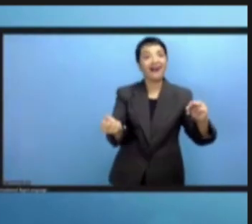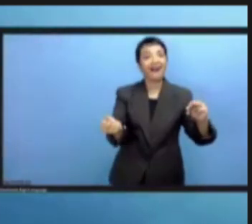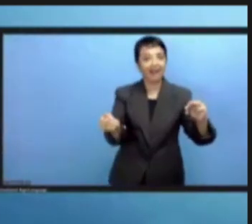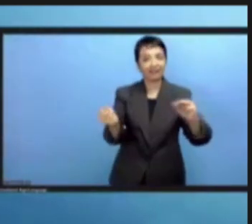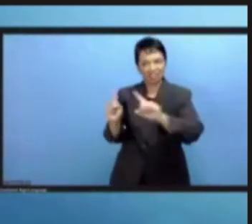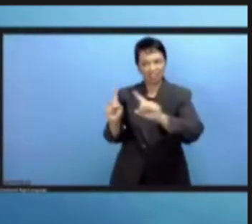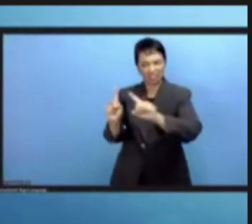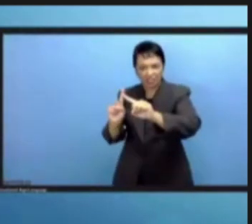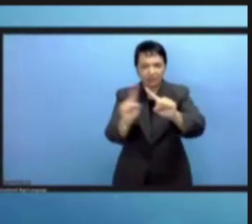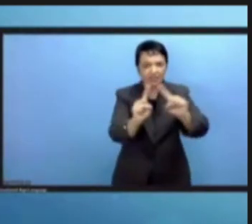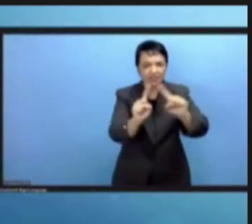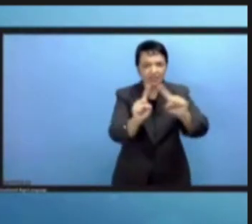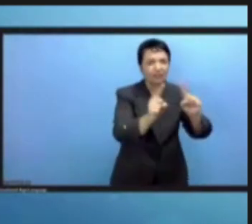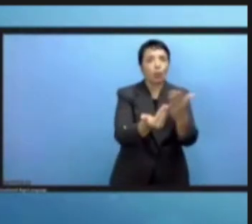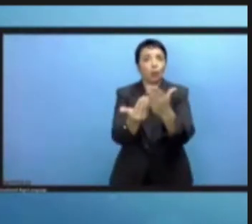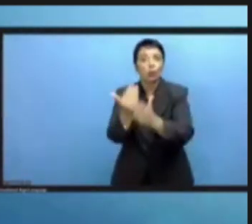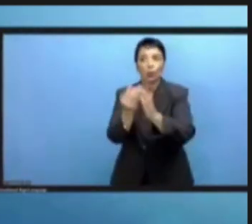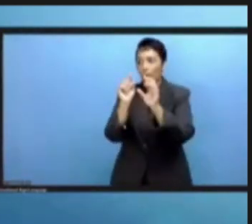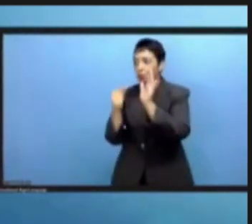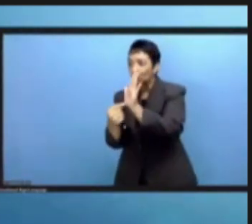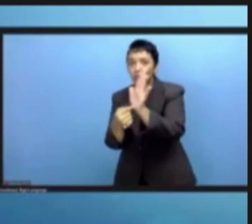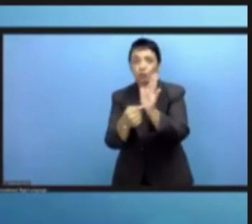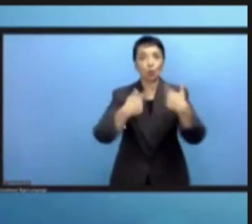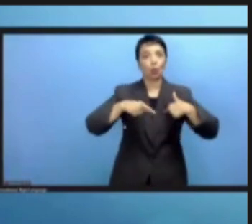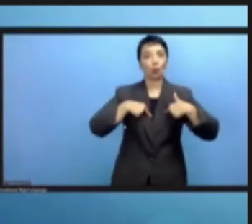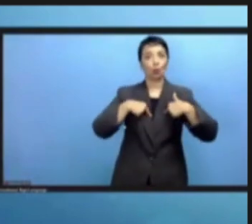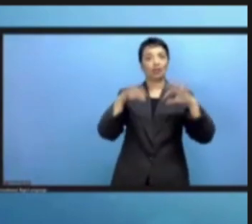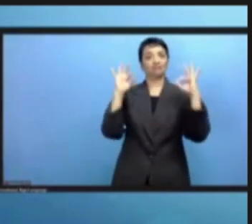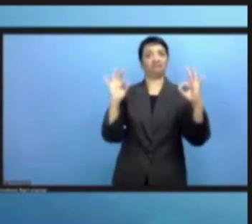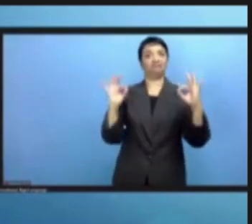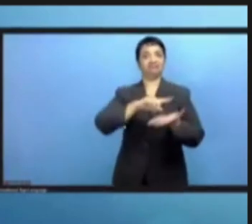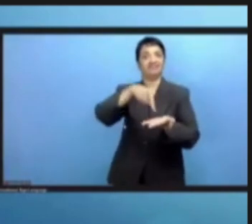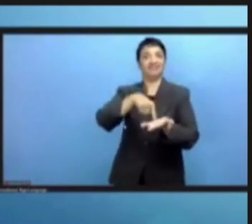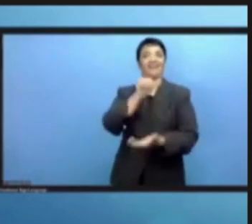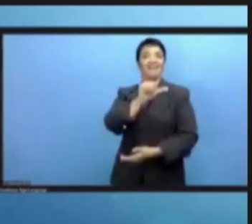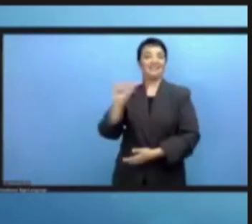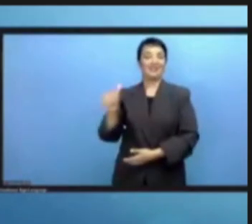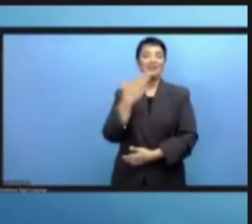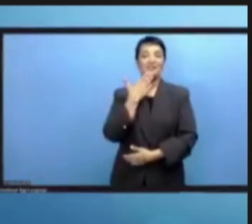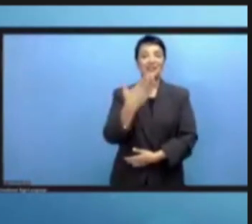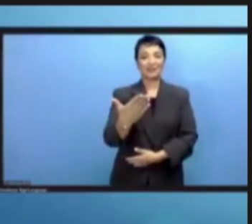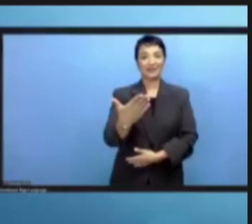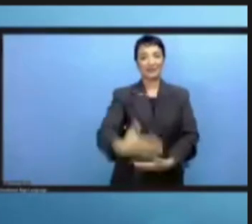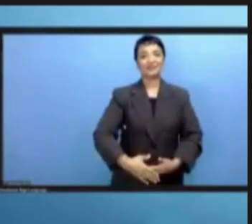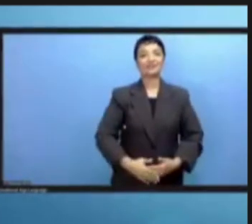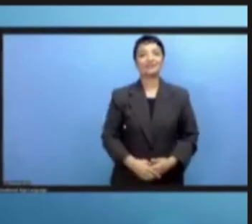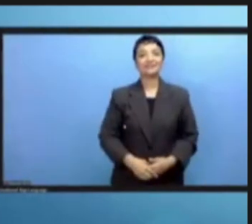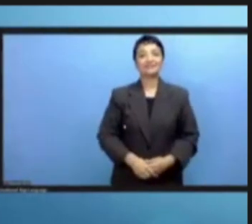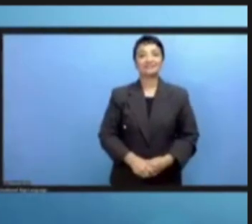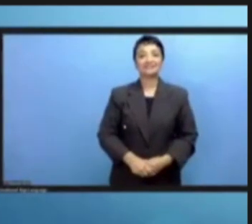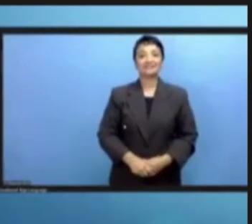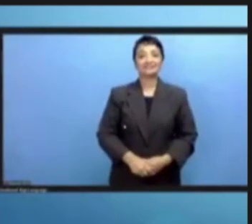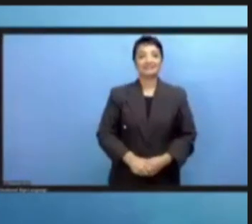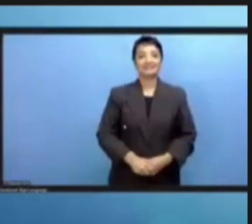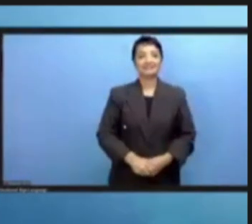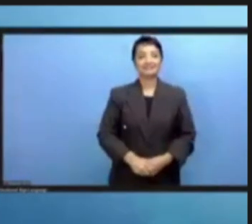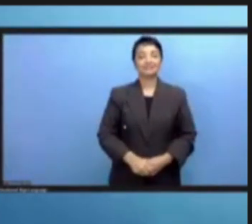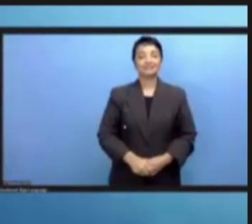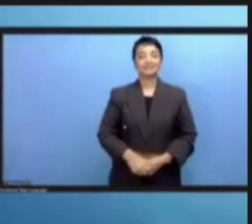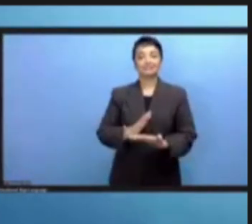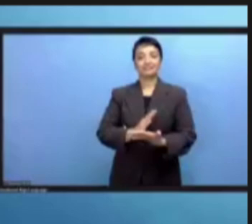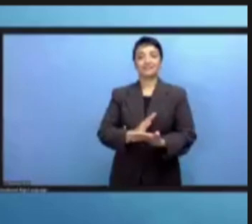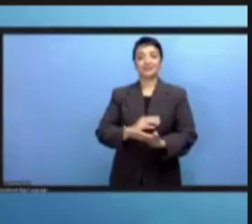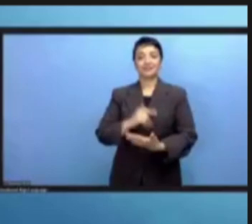приглашаю вас посетить наш новый научный музей в Аддис-Абебе. Благодарю вас за внимание.